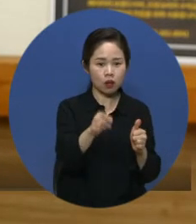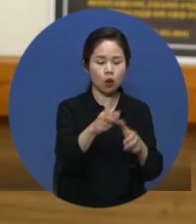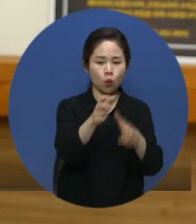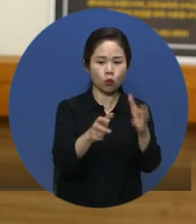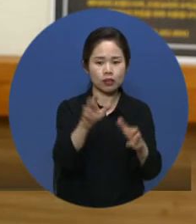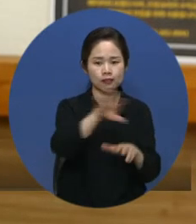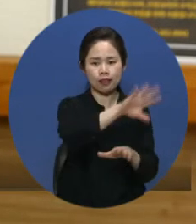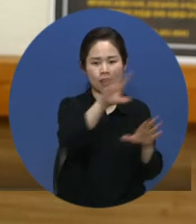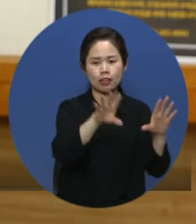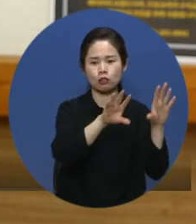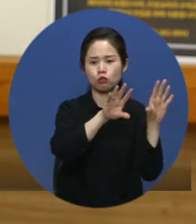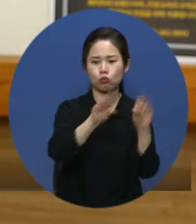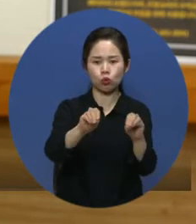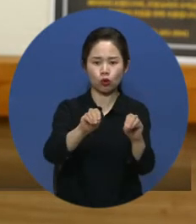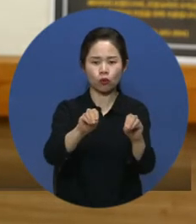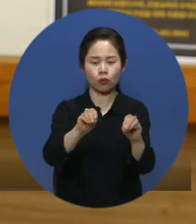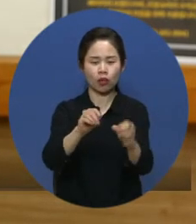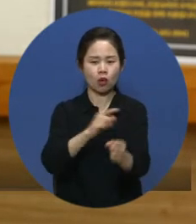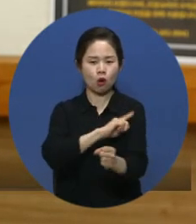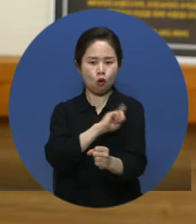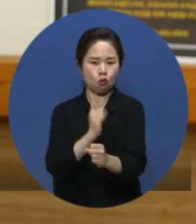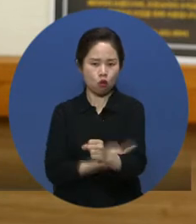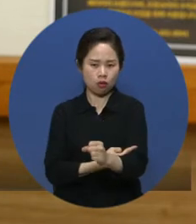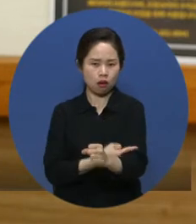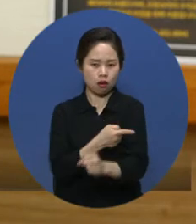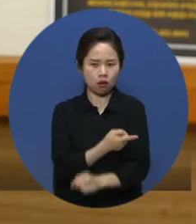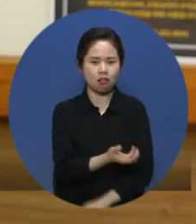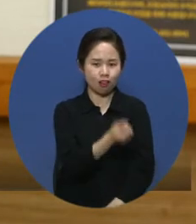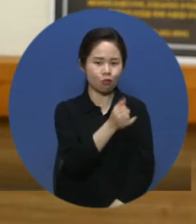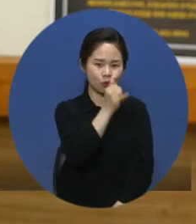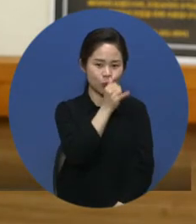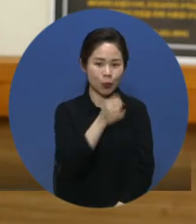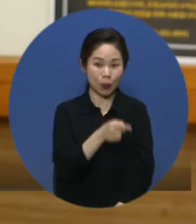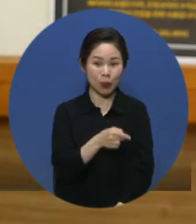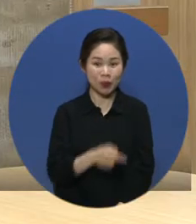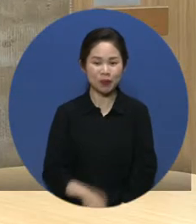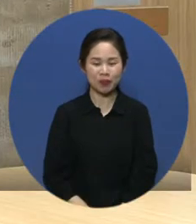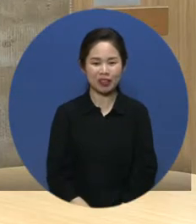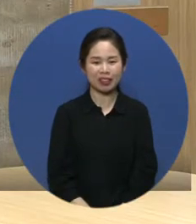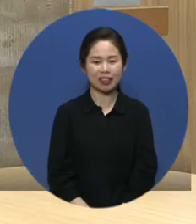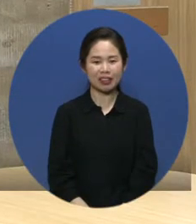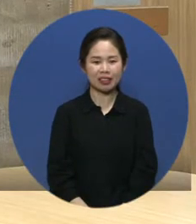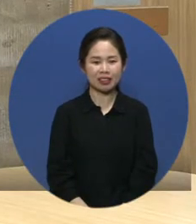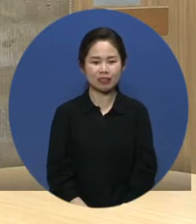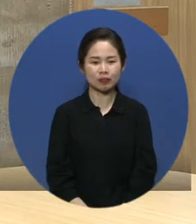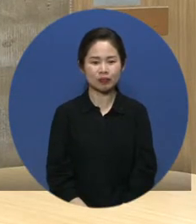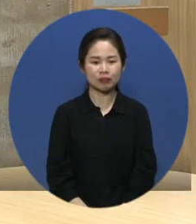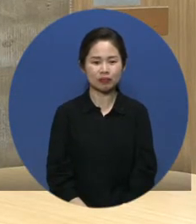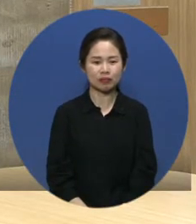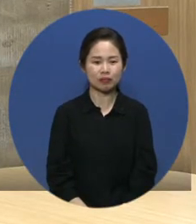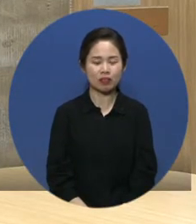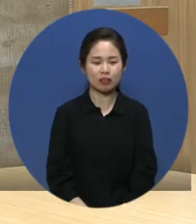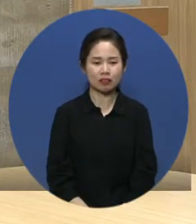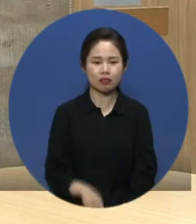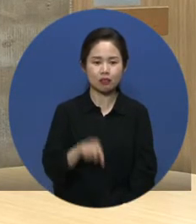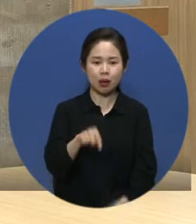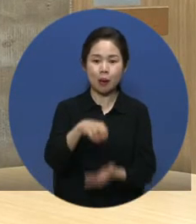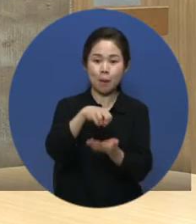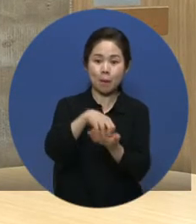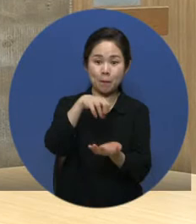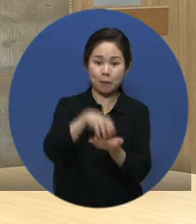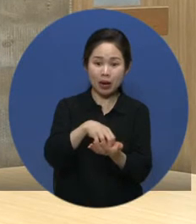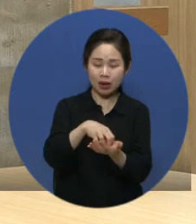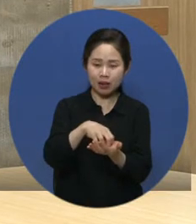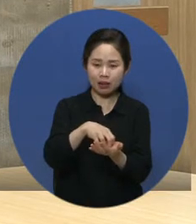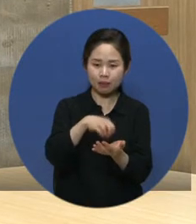스톱시킬 수 있는 그런 권한과 책임을 가지고 있는 분입니다. 그럼 이 베이커리의 운영 수익은